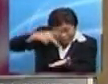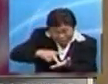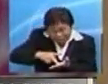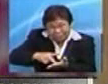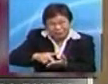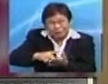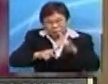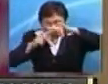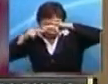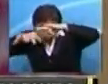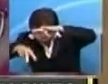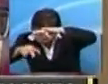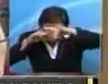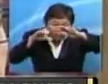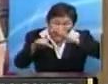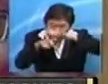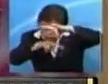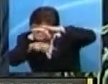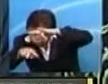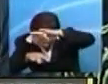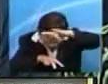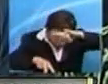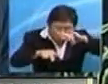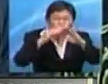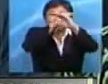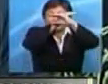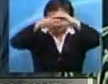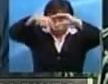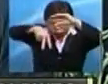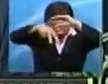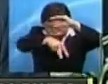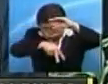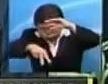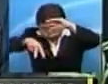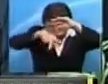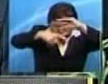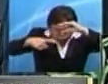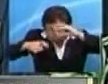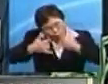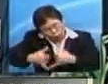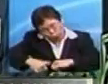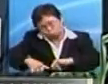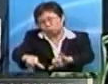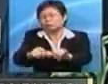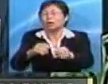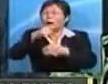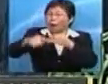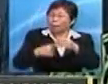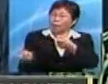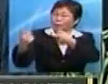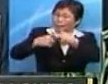visuals dan barangan yang melalui satelit masih berterusan. Berhubung kait